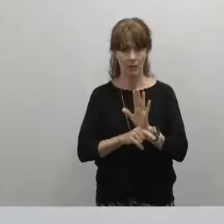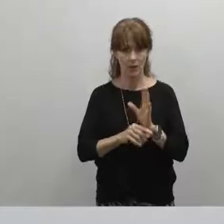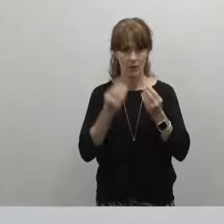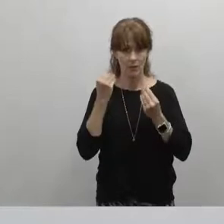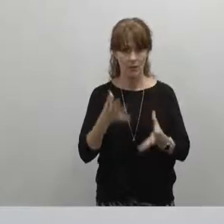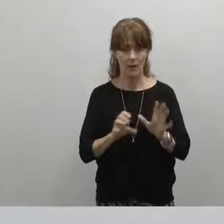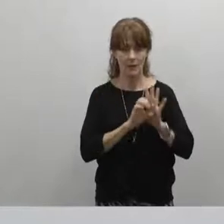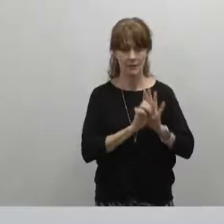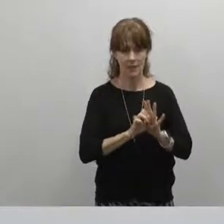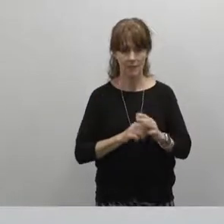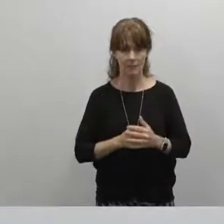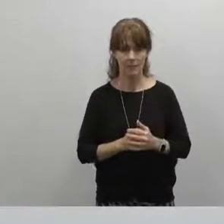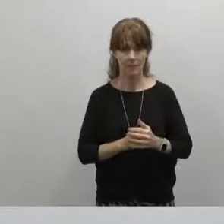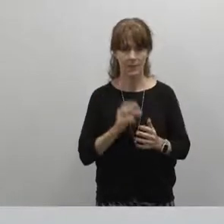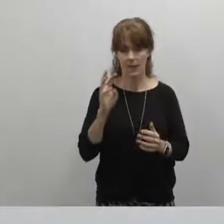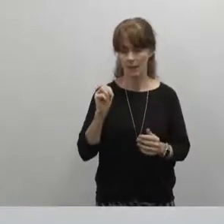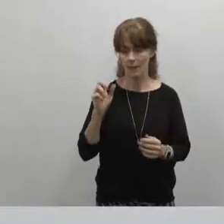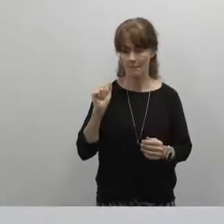សាទឹកដី